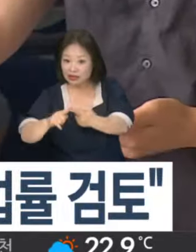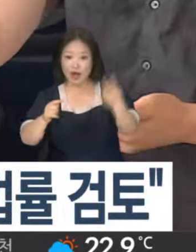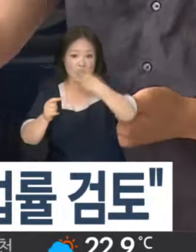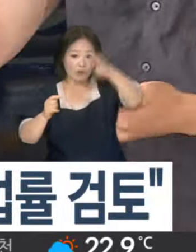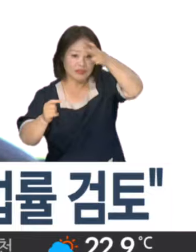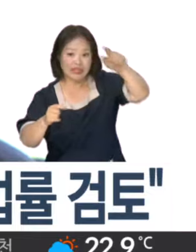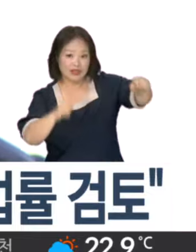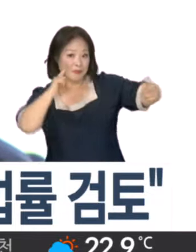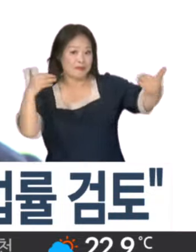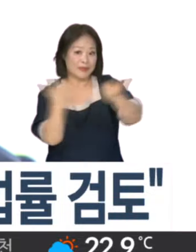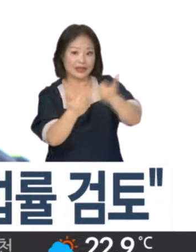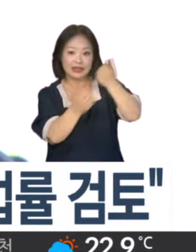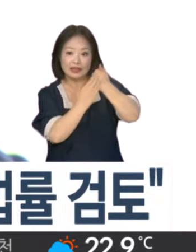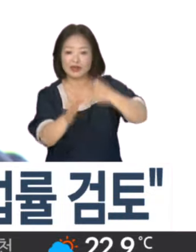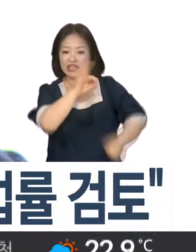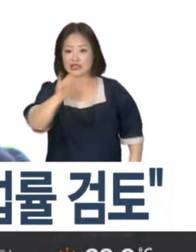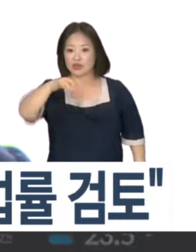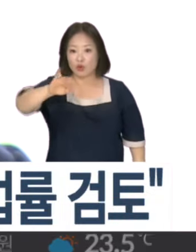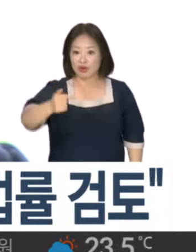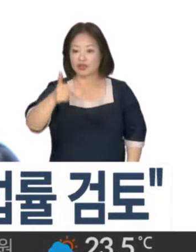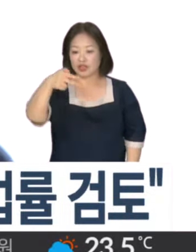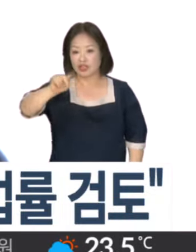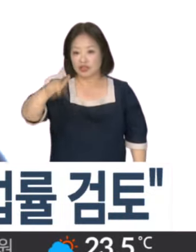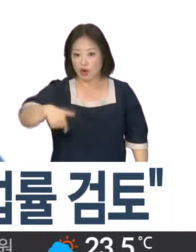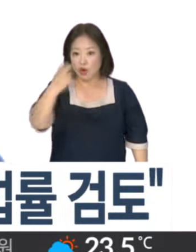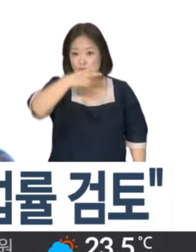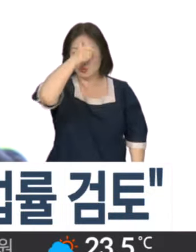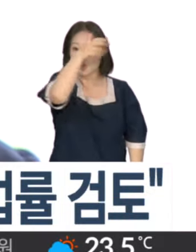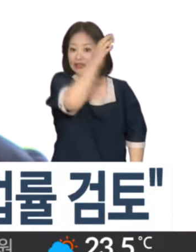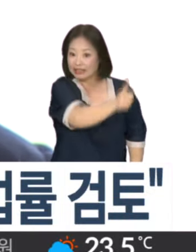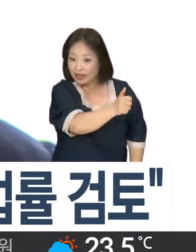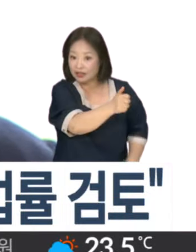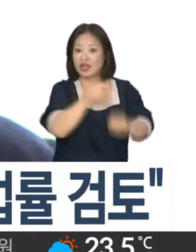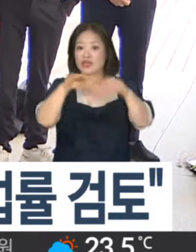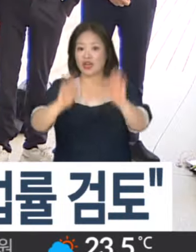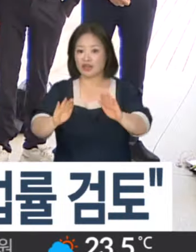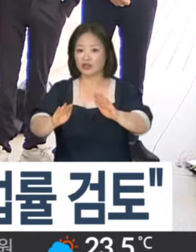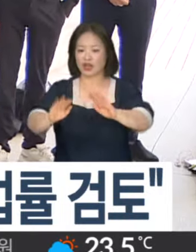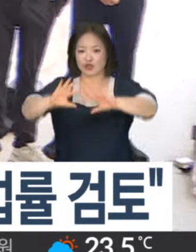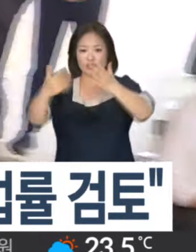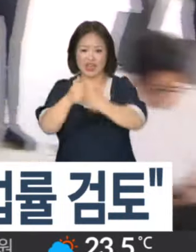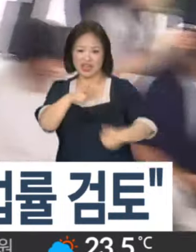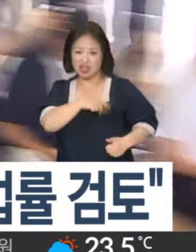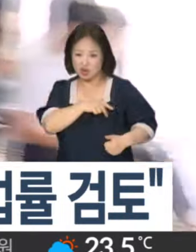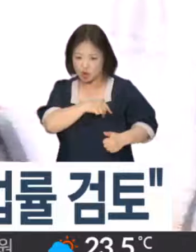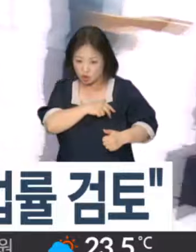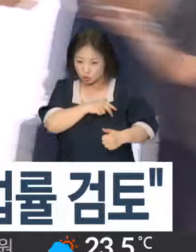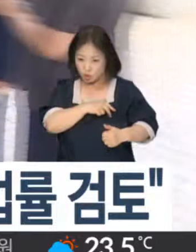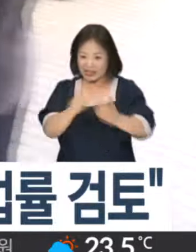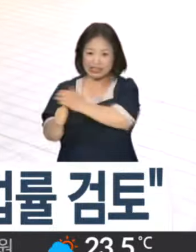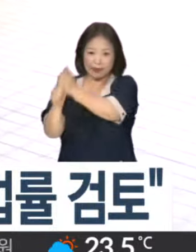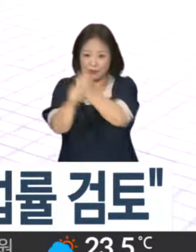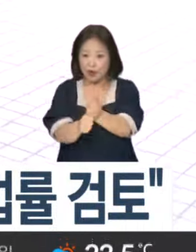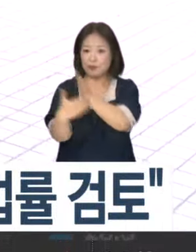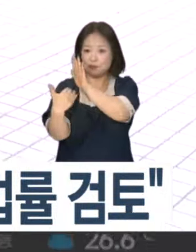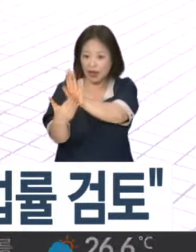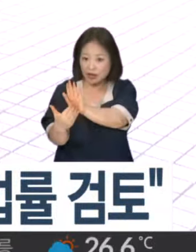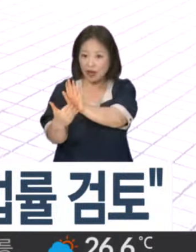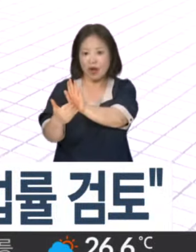확산하는 가운데 이원석 검찰총장은 국회의원 면책특권이 벗어난 부분이 있는지 검토하겠다고